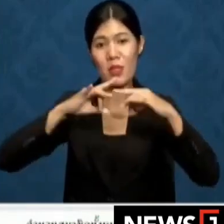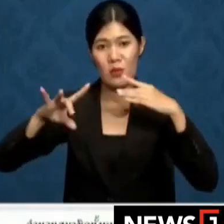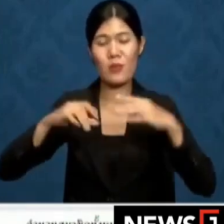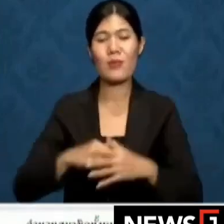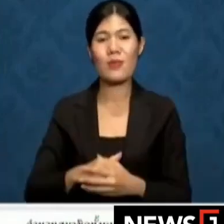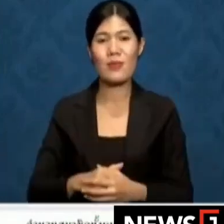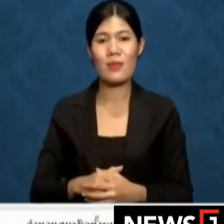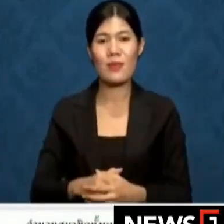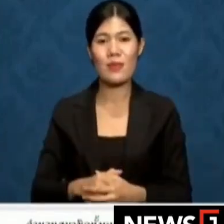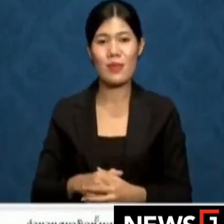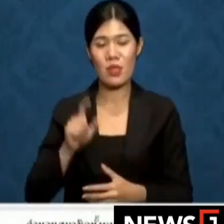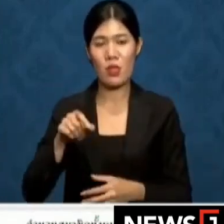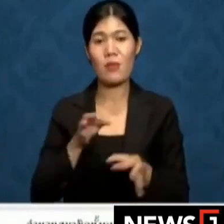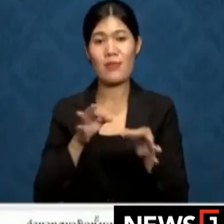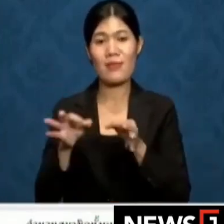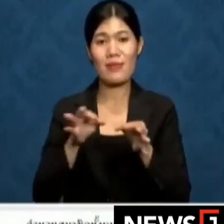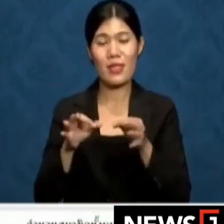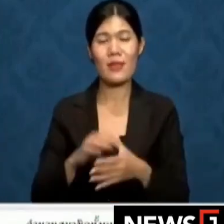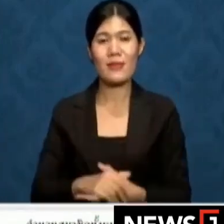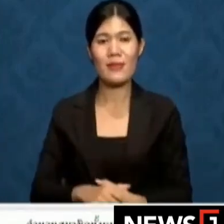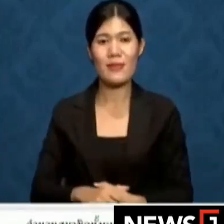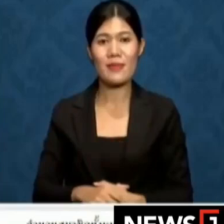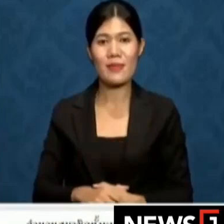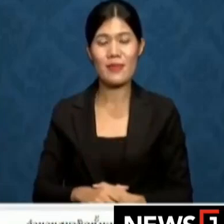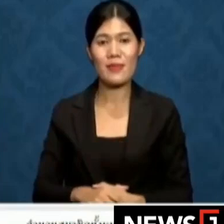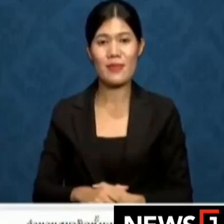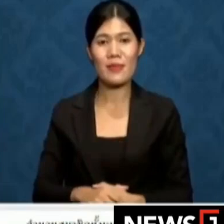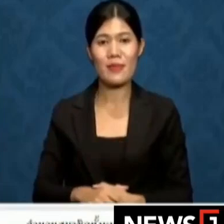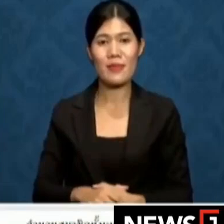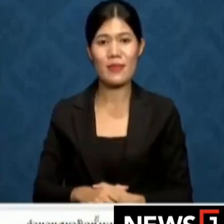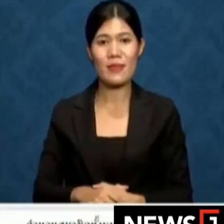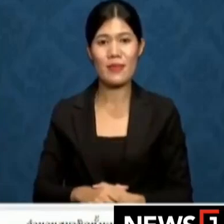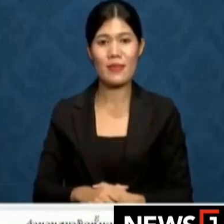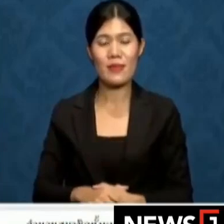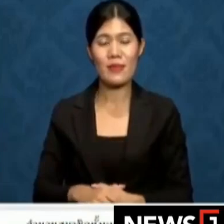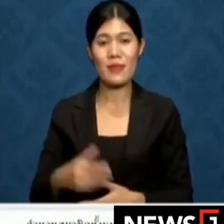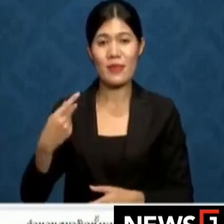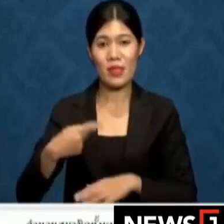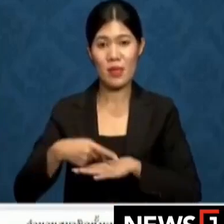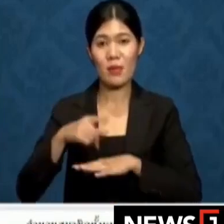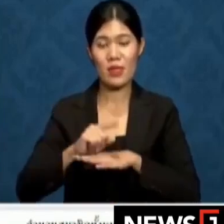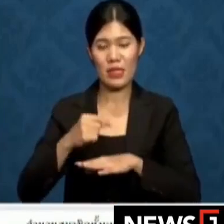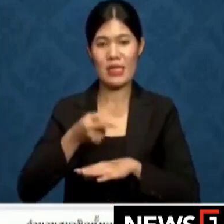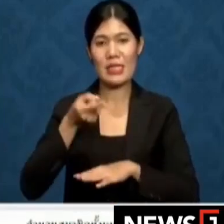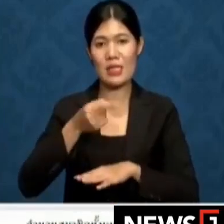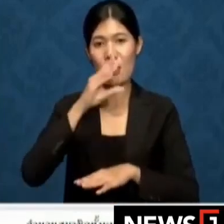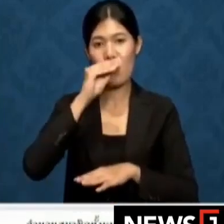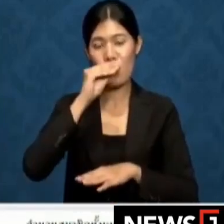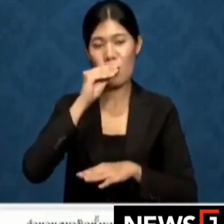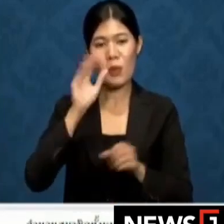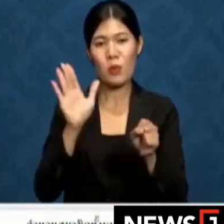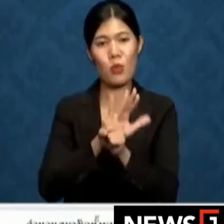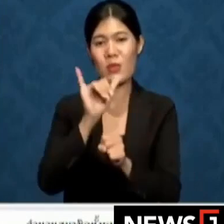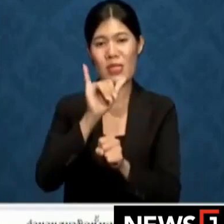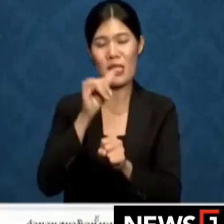สาธารณะที่ไม่เป็นภาระต่อรัฐบาล3นะฮะการเสพติดการขาดดุลงบประมาณ